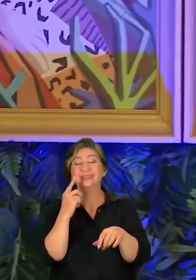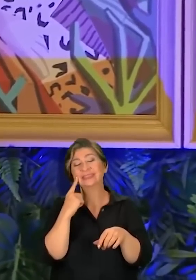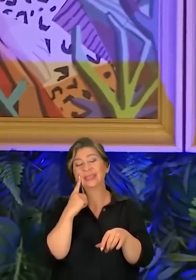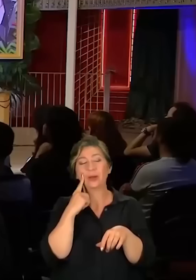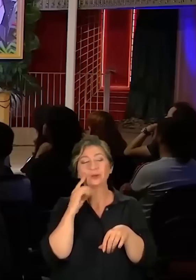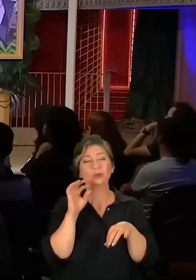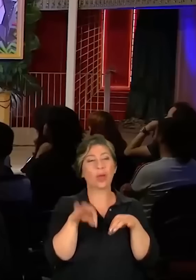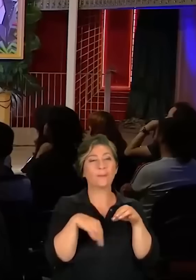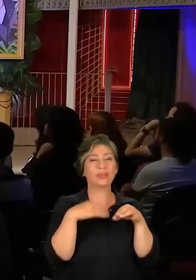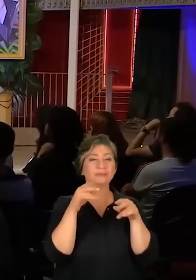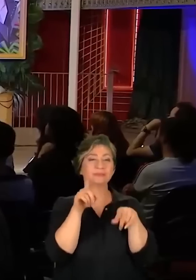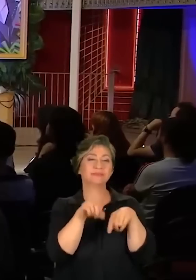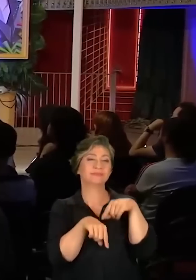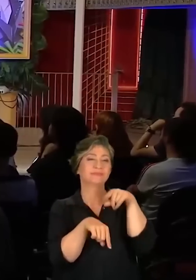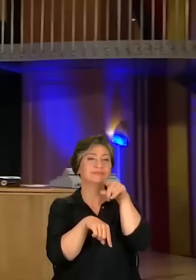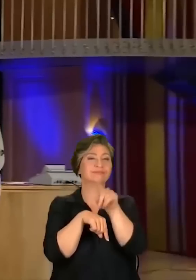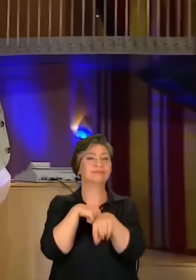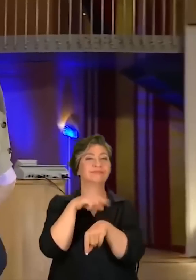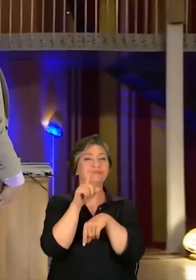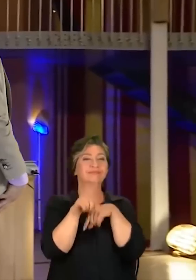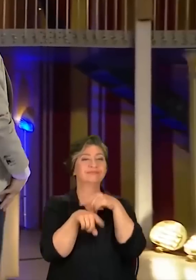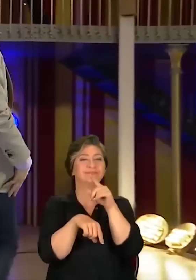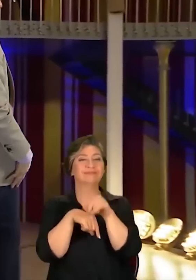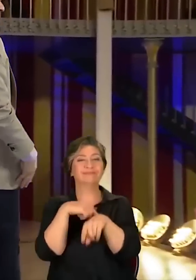Seda çoraplarıyla geçiyor.